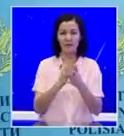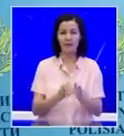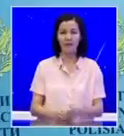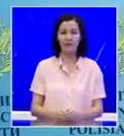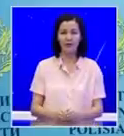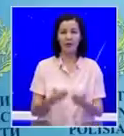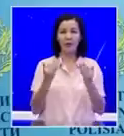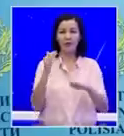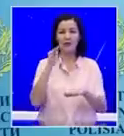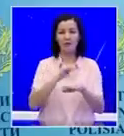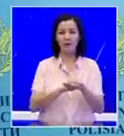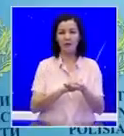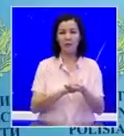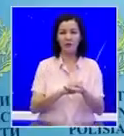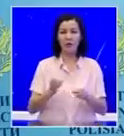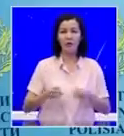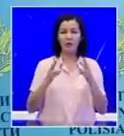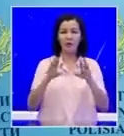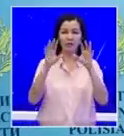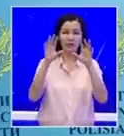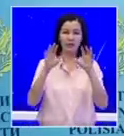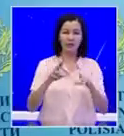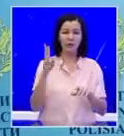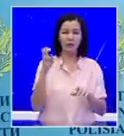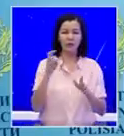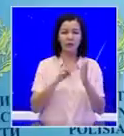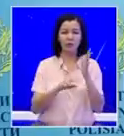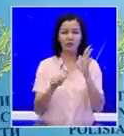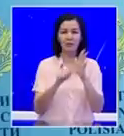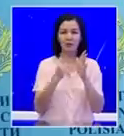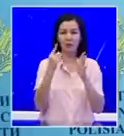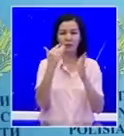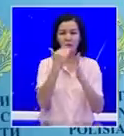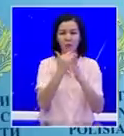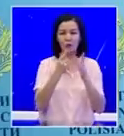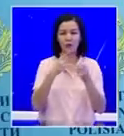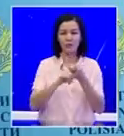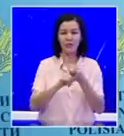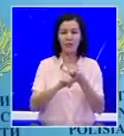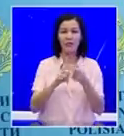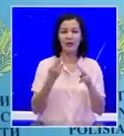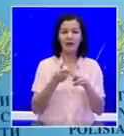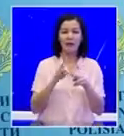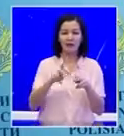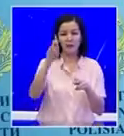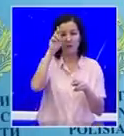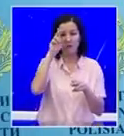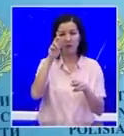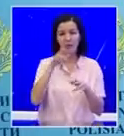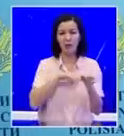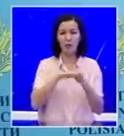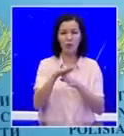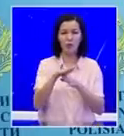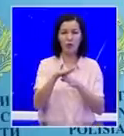Аталған дерек Қазақстан Республикасының қылмыстық кодексінің 367-ші бабының 1-ші бөлігіне сәйкес, яғни мемлекеттік функцияларды